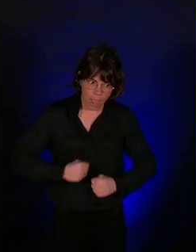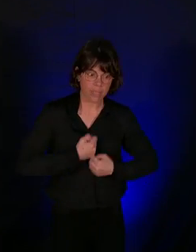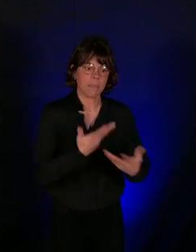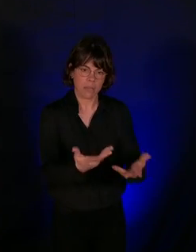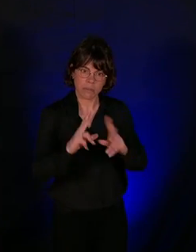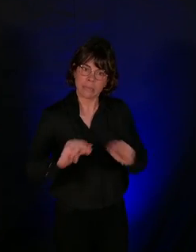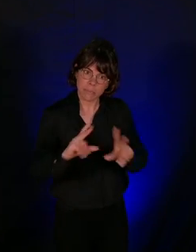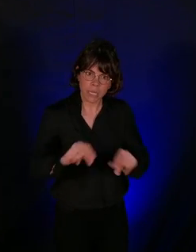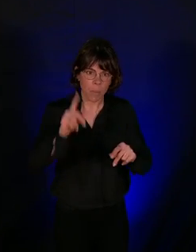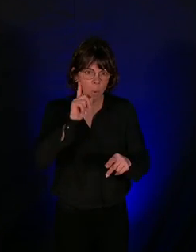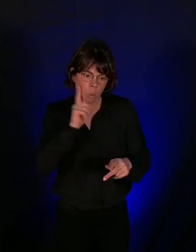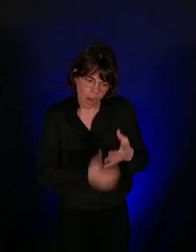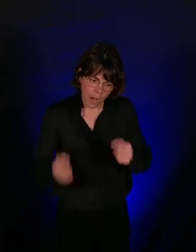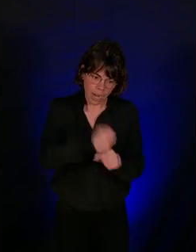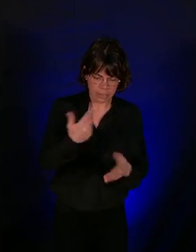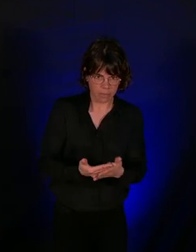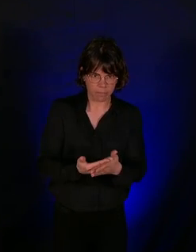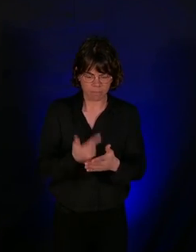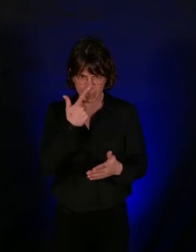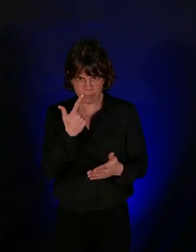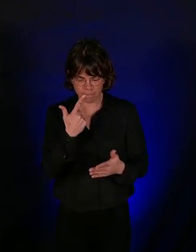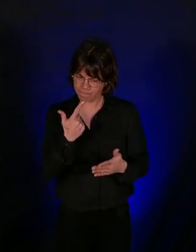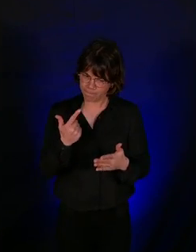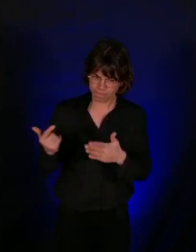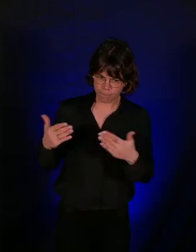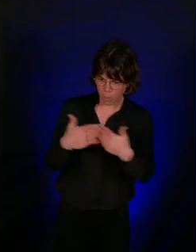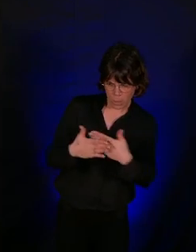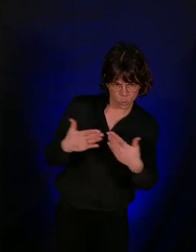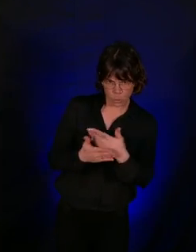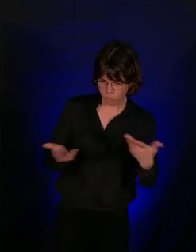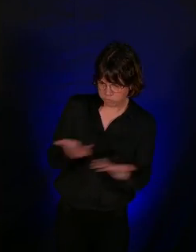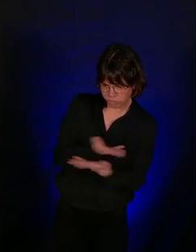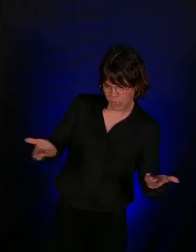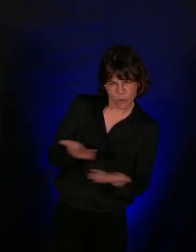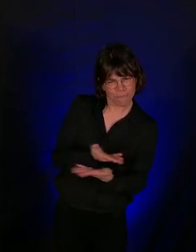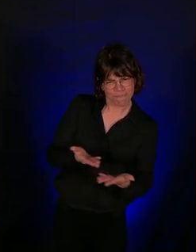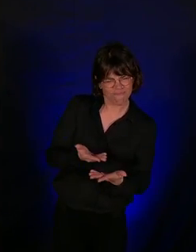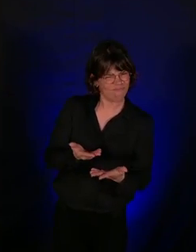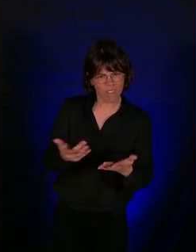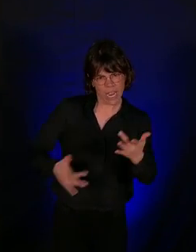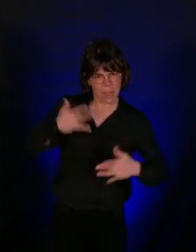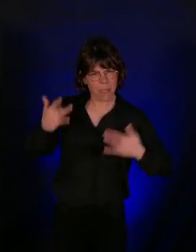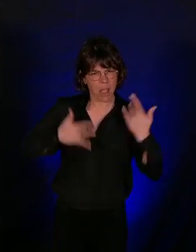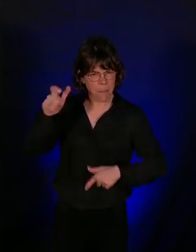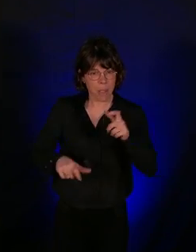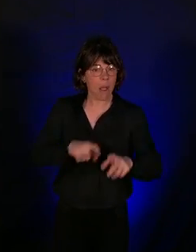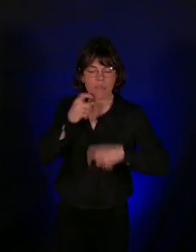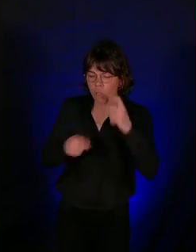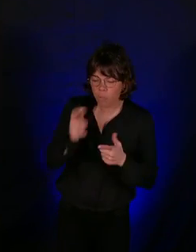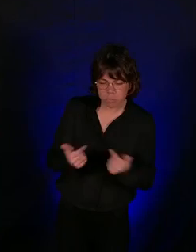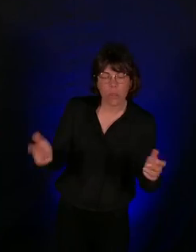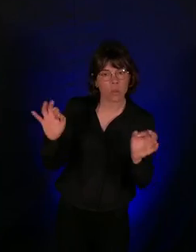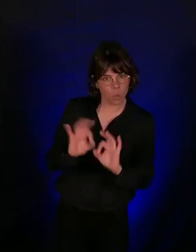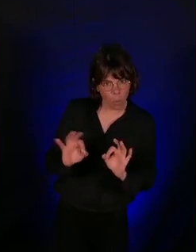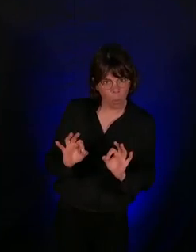démarchees il semblerait qu'il y a eu une incompréhension sur la nature des échanges les comédiens n'ont pas subi d'agression et nous